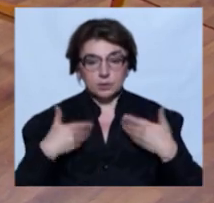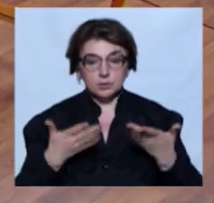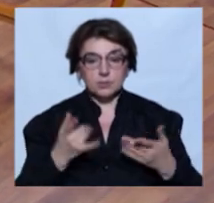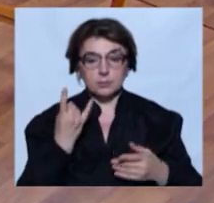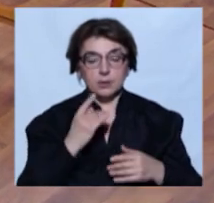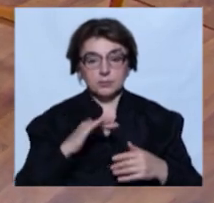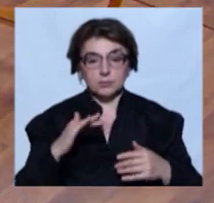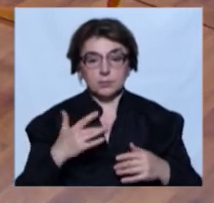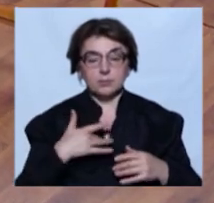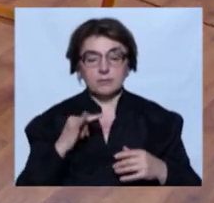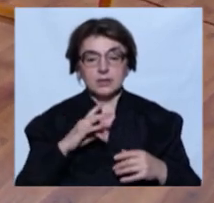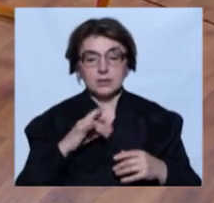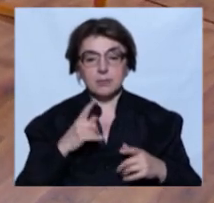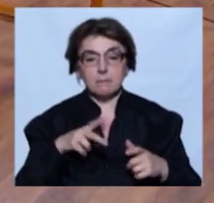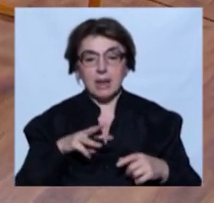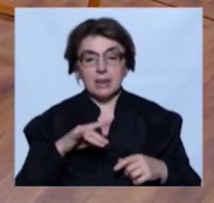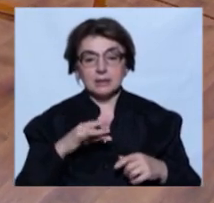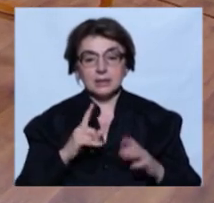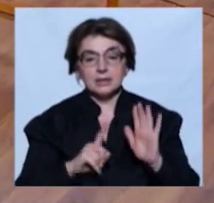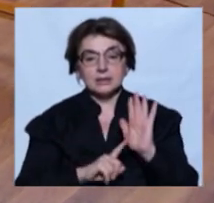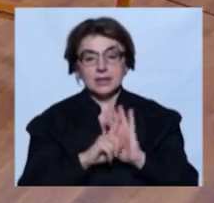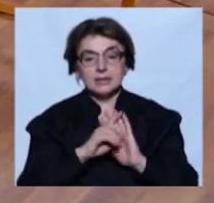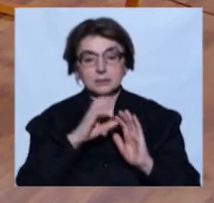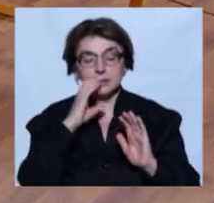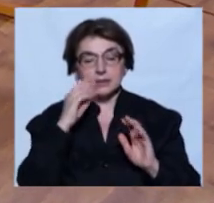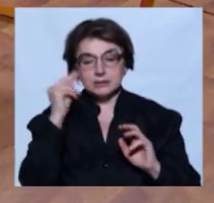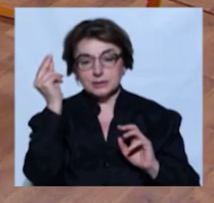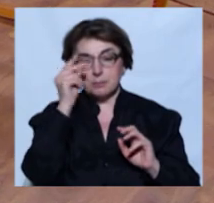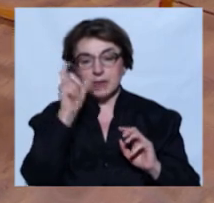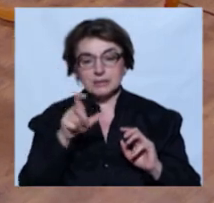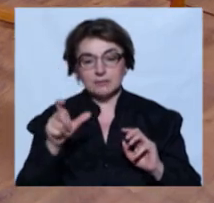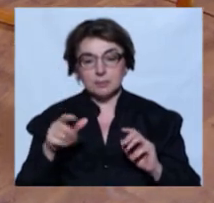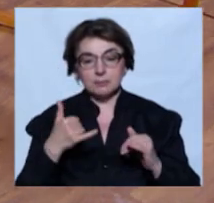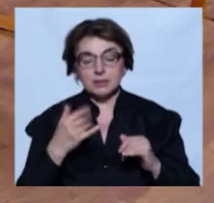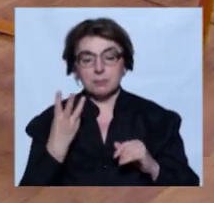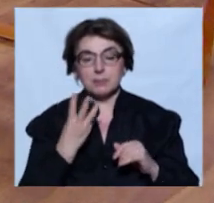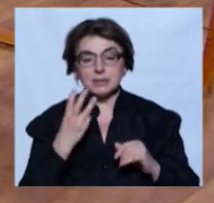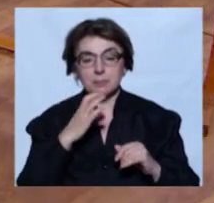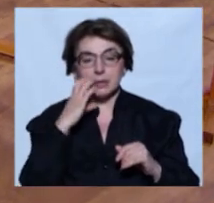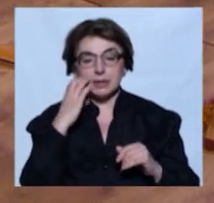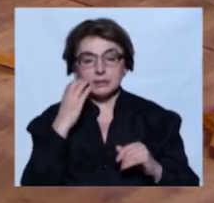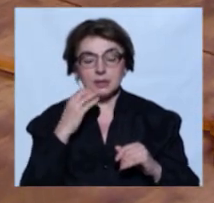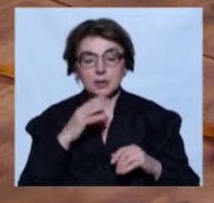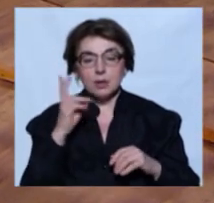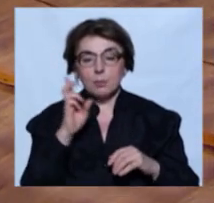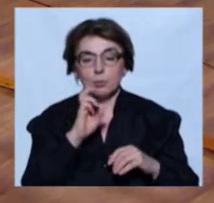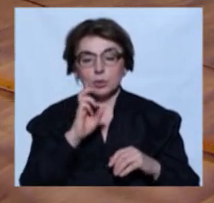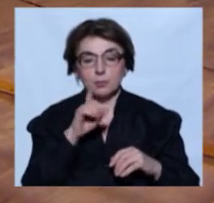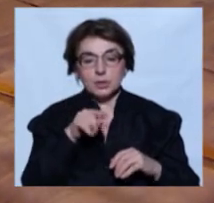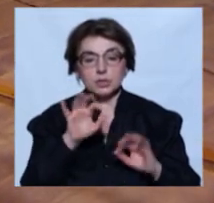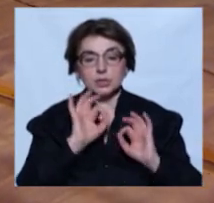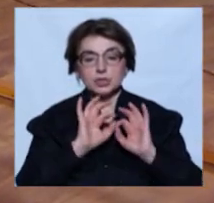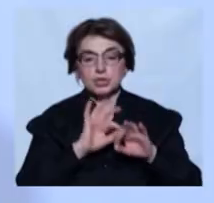მოგესალმებით ბავშვებო. მე ვარ ირმა მალანია, დაწყებითი კლასების მასწავლებელი და დღეს მესამე კლასელებს გაკვეთილს ბუნებაში